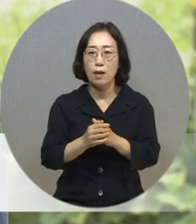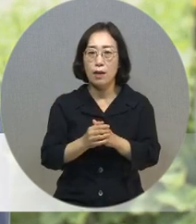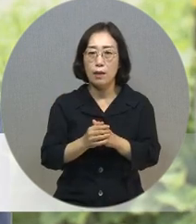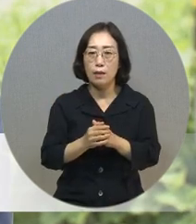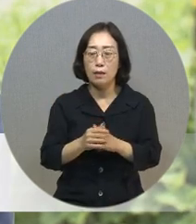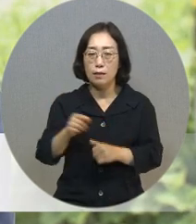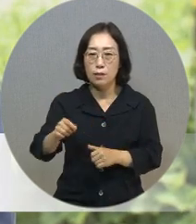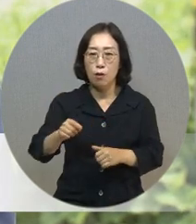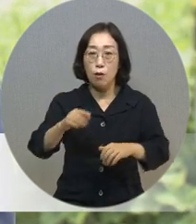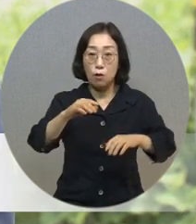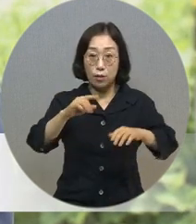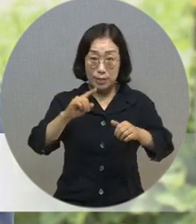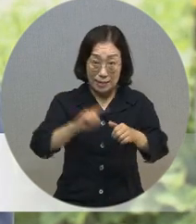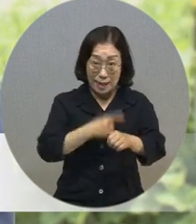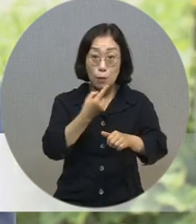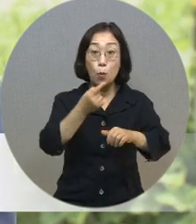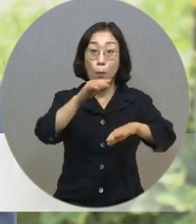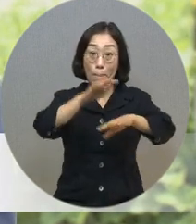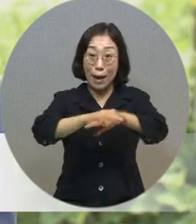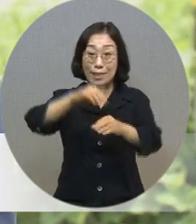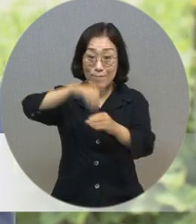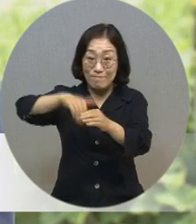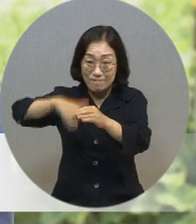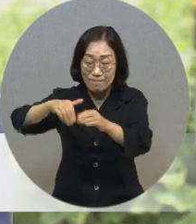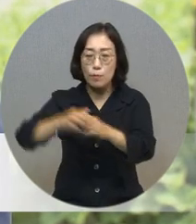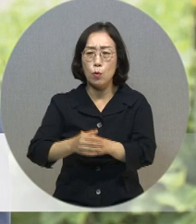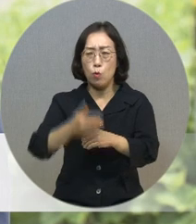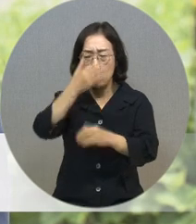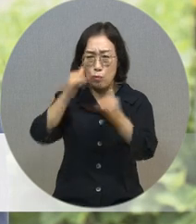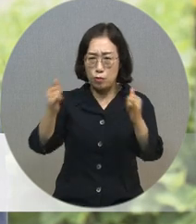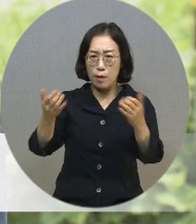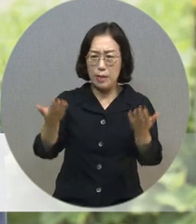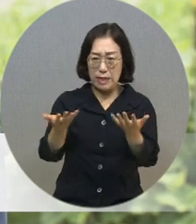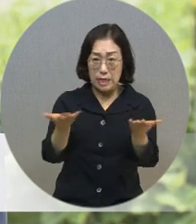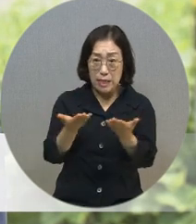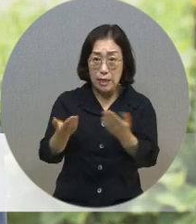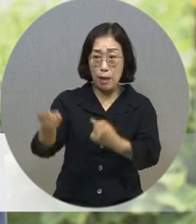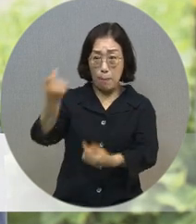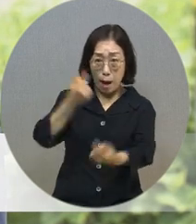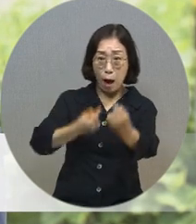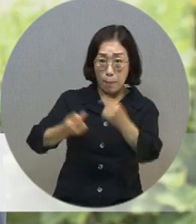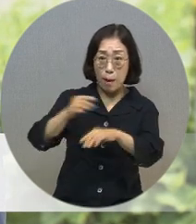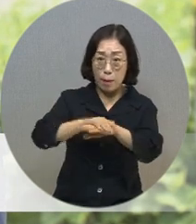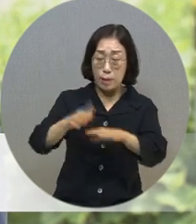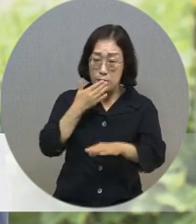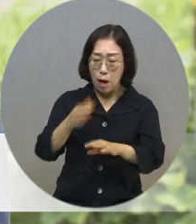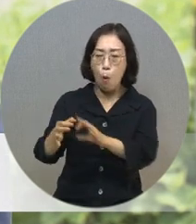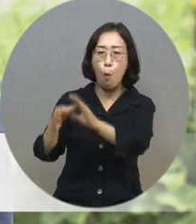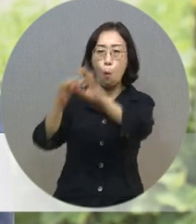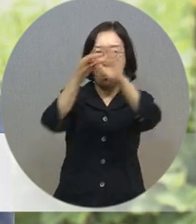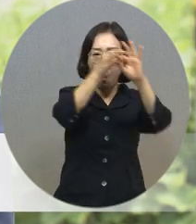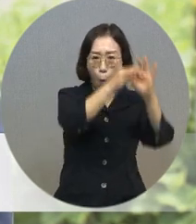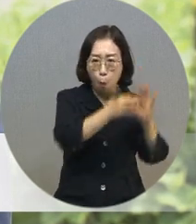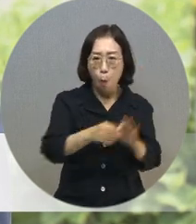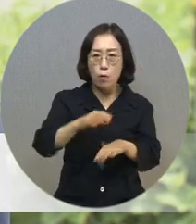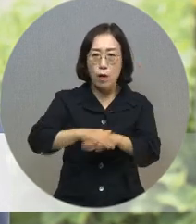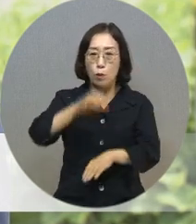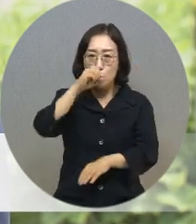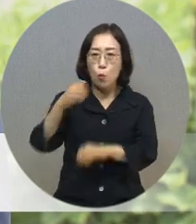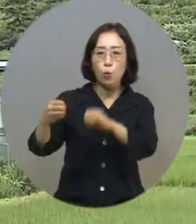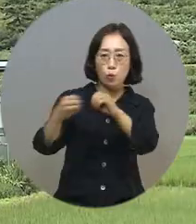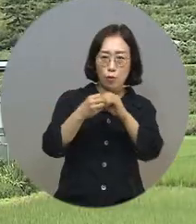단지 완성과 젊은 청년 농어민 유입을 통해 지역 발전에 선술한 체계를 구축해